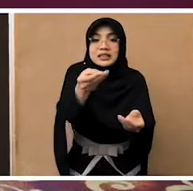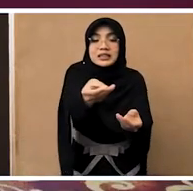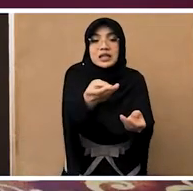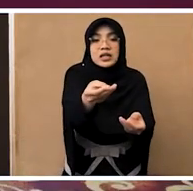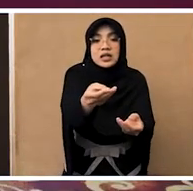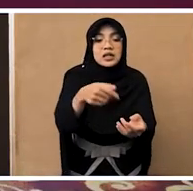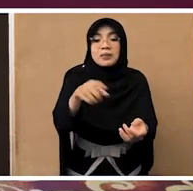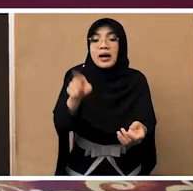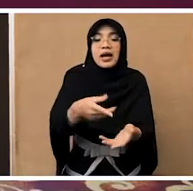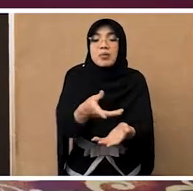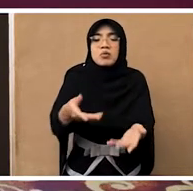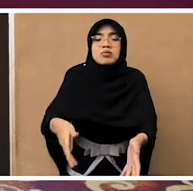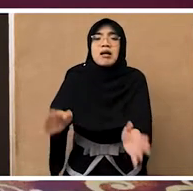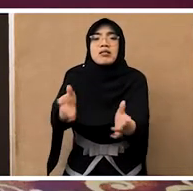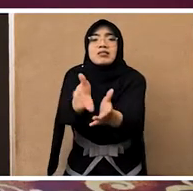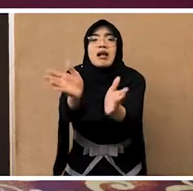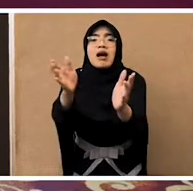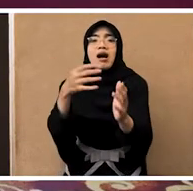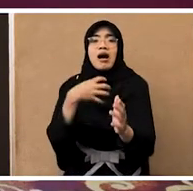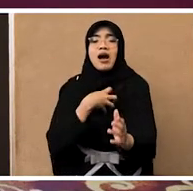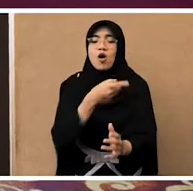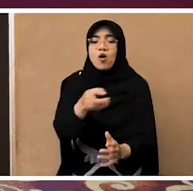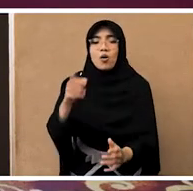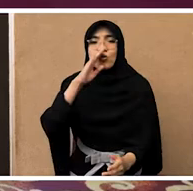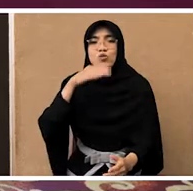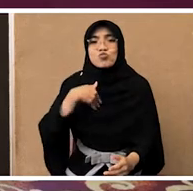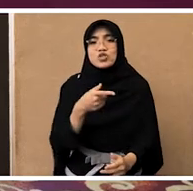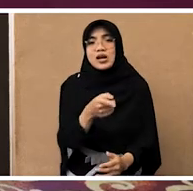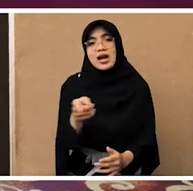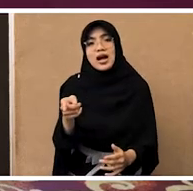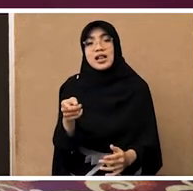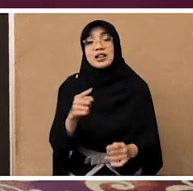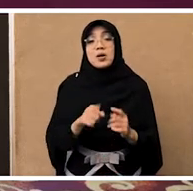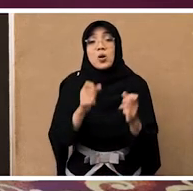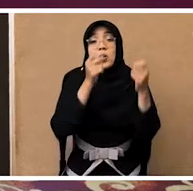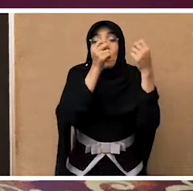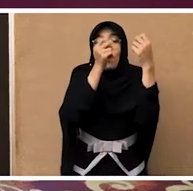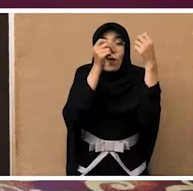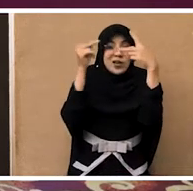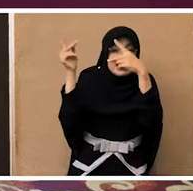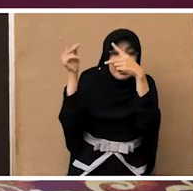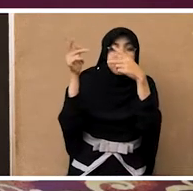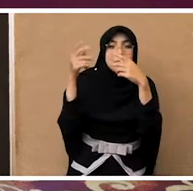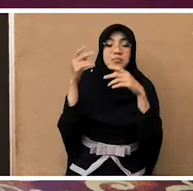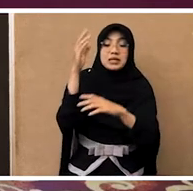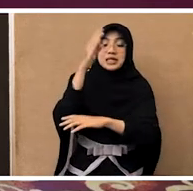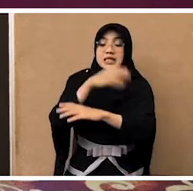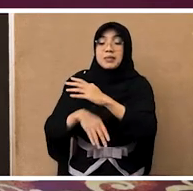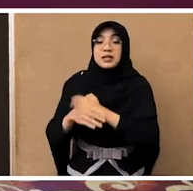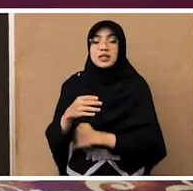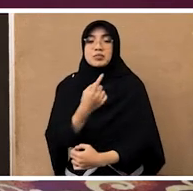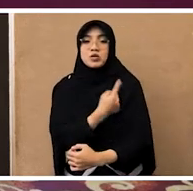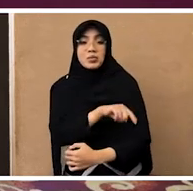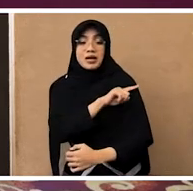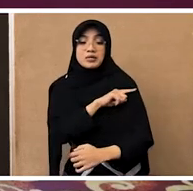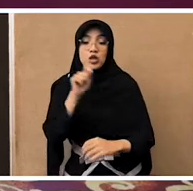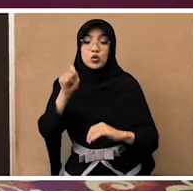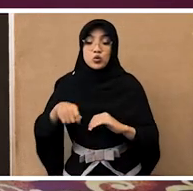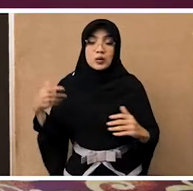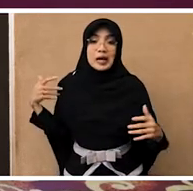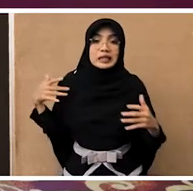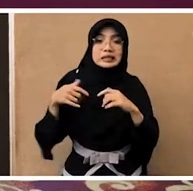untuk dipakai apa aja Tergantung orang yang menguasainya gitu sedangkan konsepsi disabilitas terkait kapasitas hukum hari ini